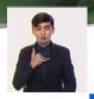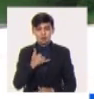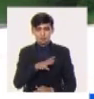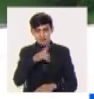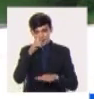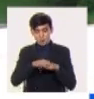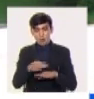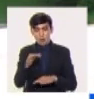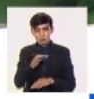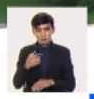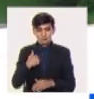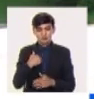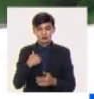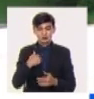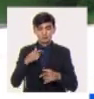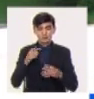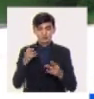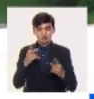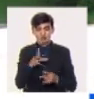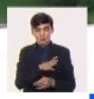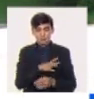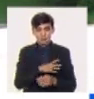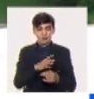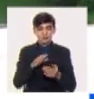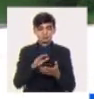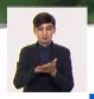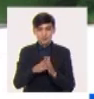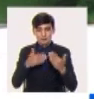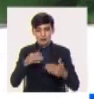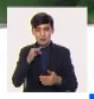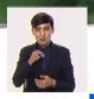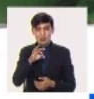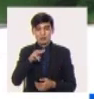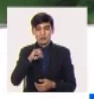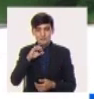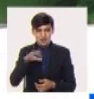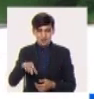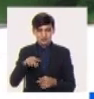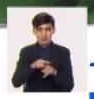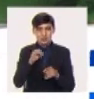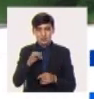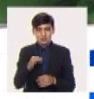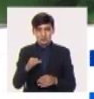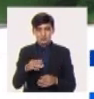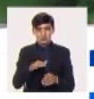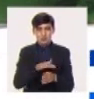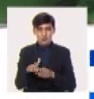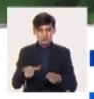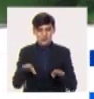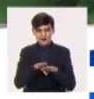акиматом области, где мы обязались находящийся здесь мощак, содержащий отвал исторический, покрыть его